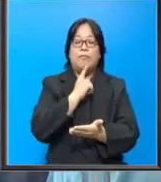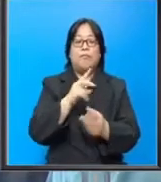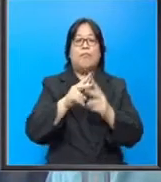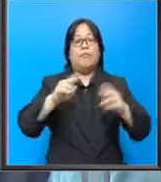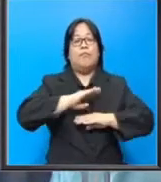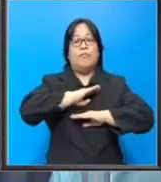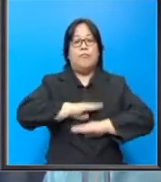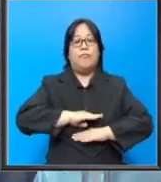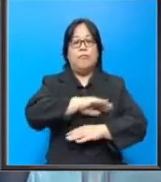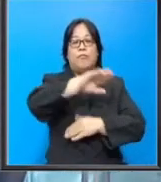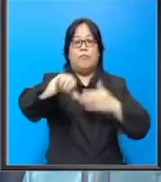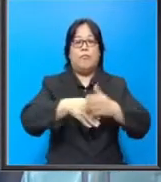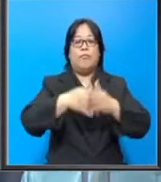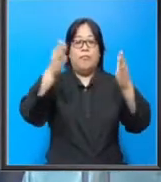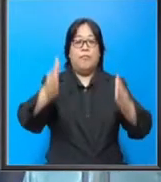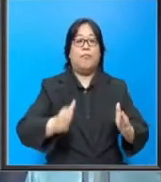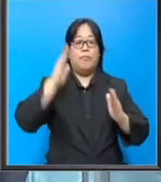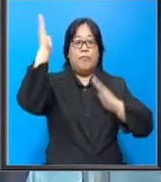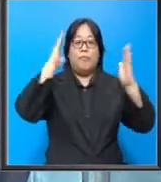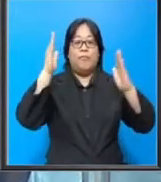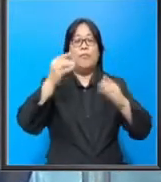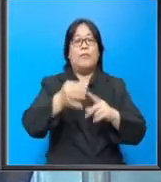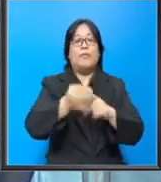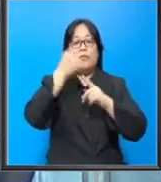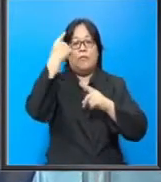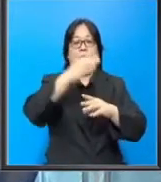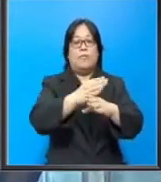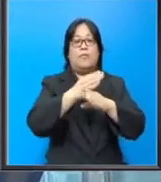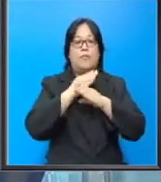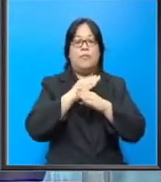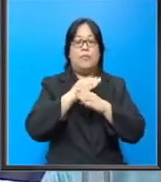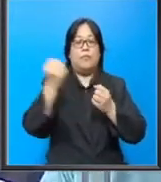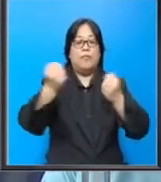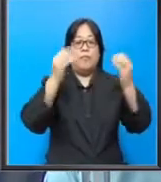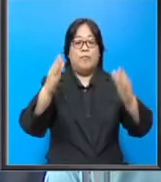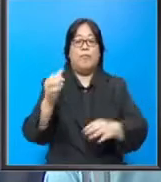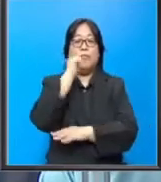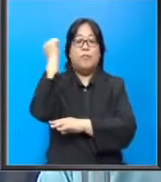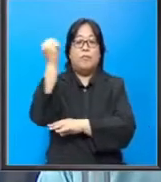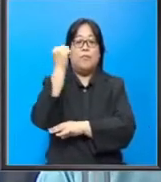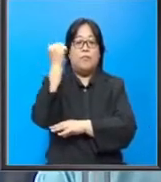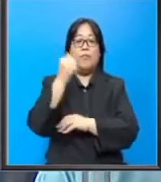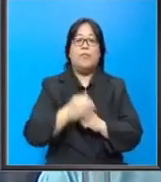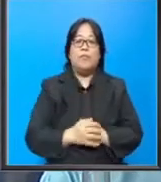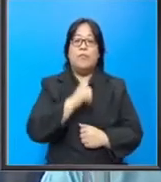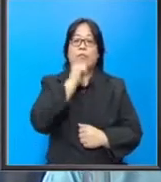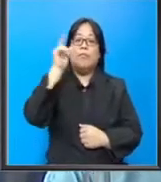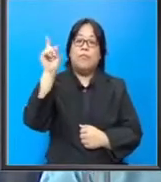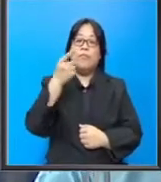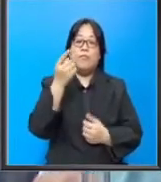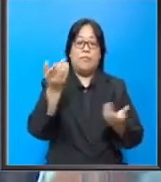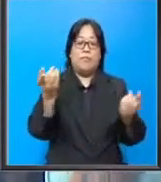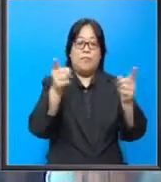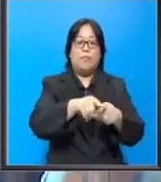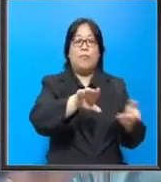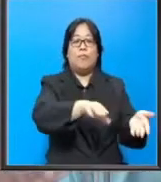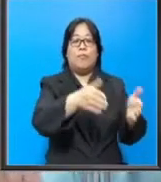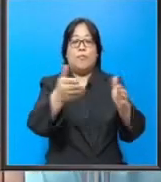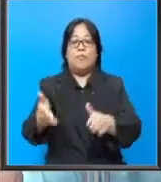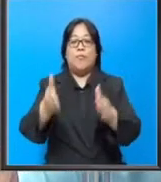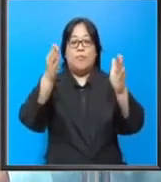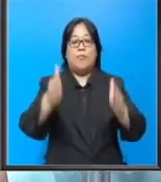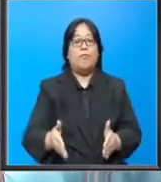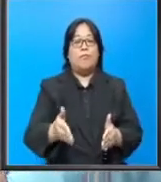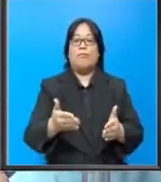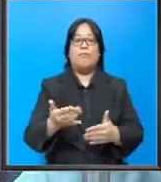ia sangat melegakan seluruh rakyat Indonesia terutama dalam membendung pemabuk yang bukan saja menyebabkan kematian warga